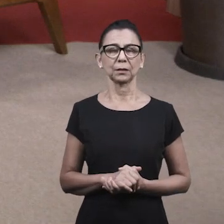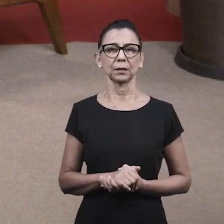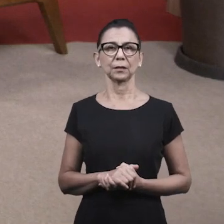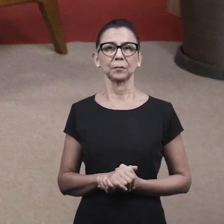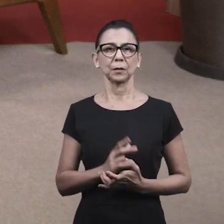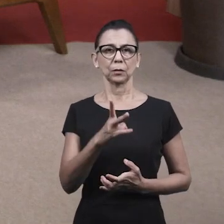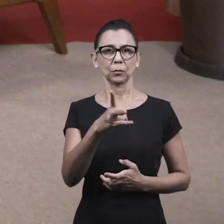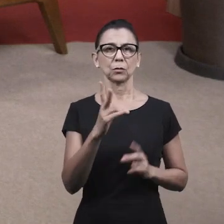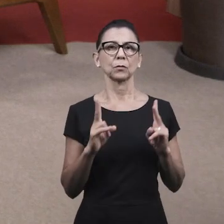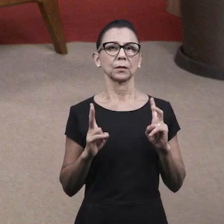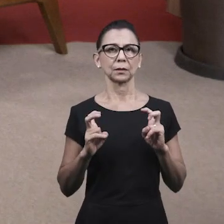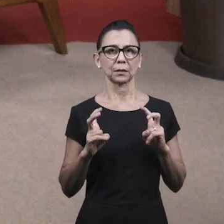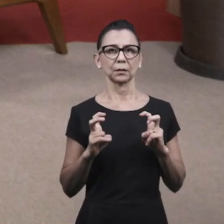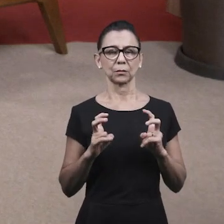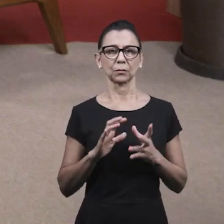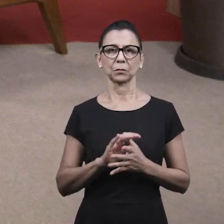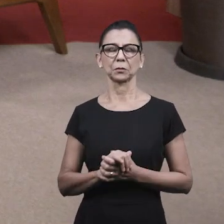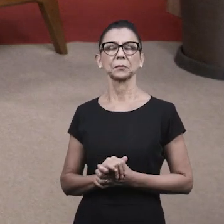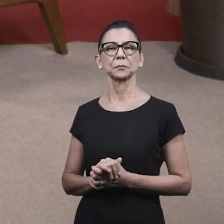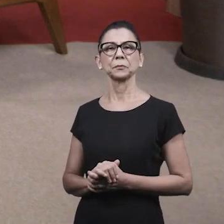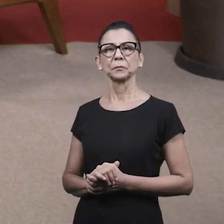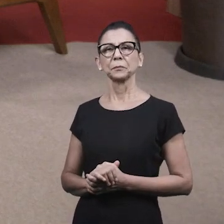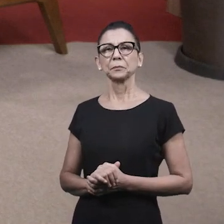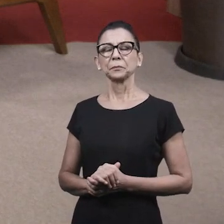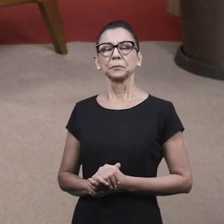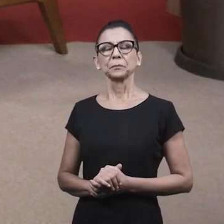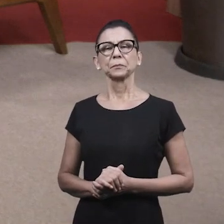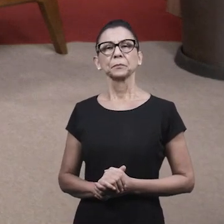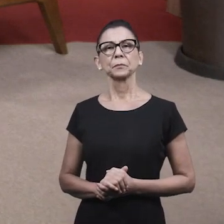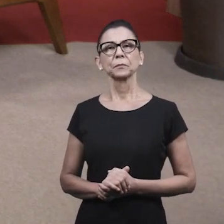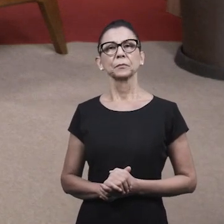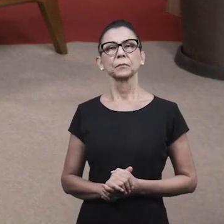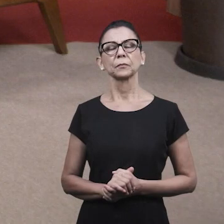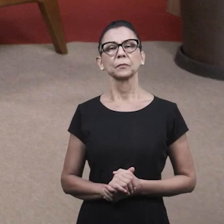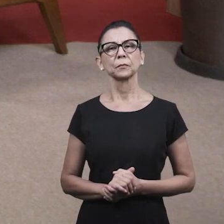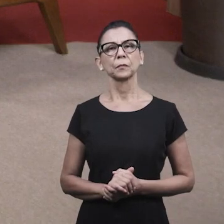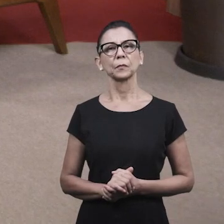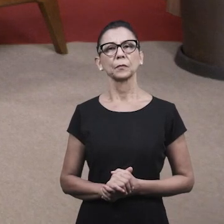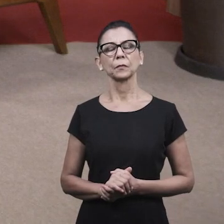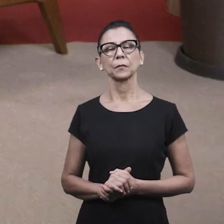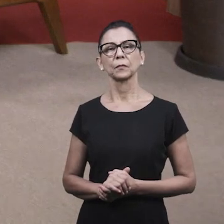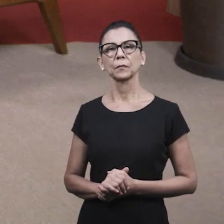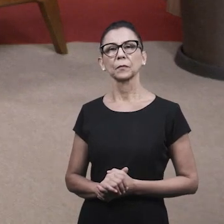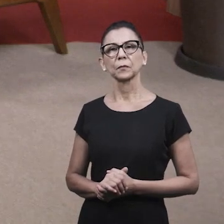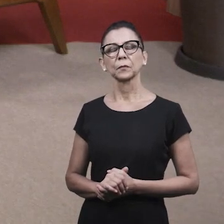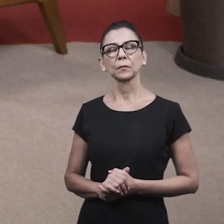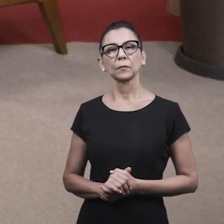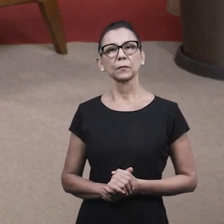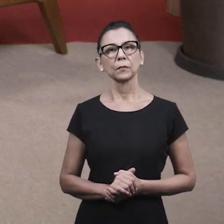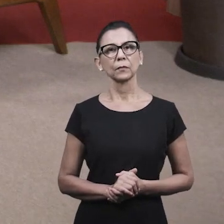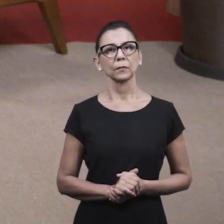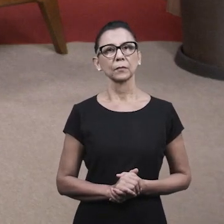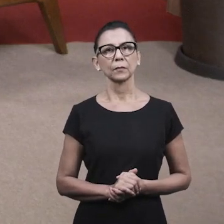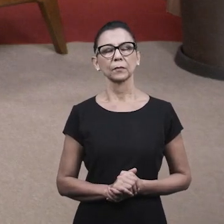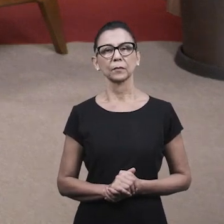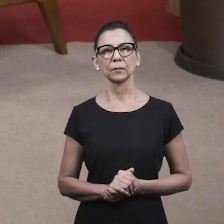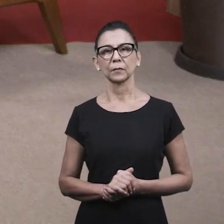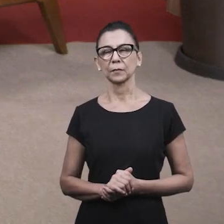Et on va appeler la figure du tabernacle afin de faire un abordage sur cette figure et de ce sujet que nous traitons